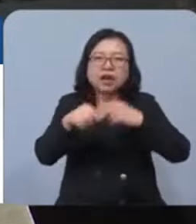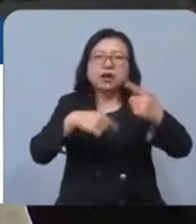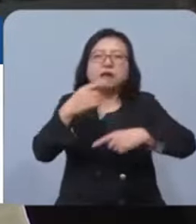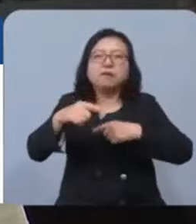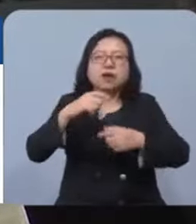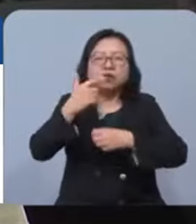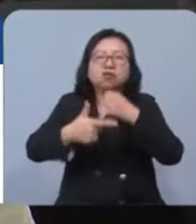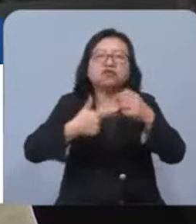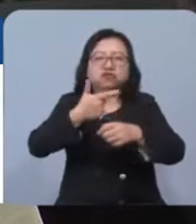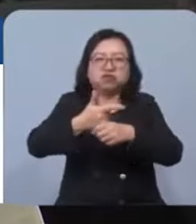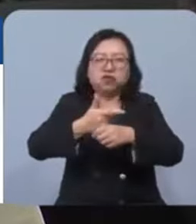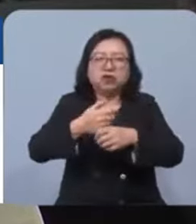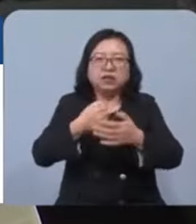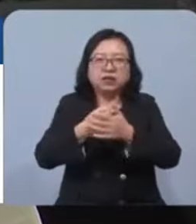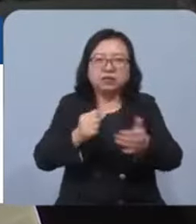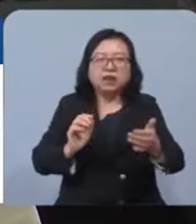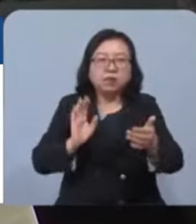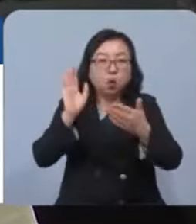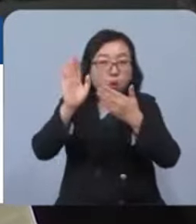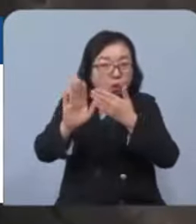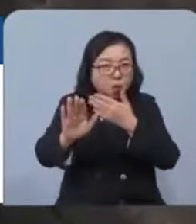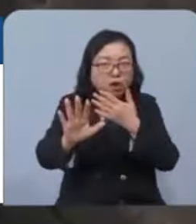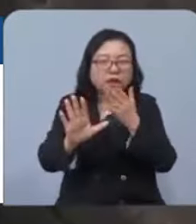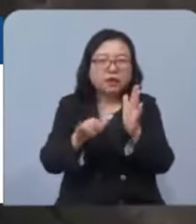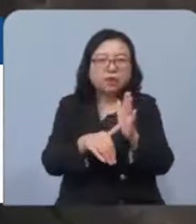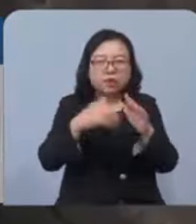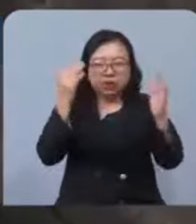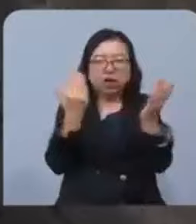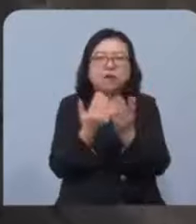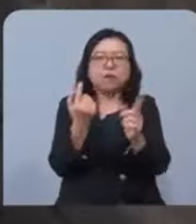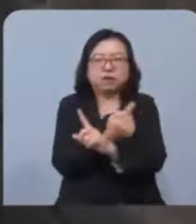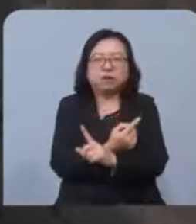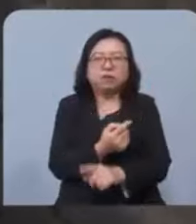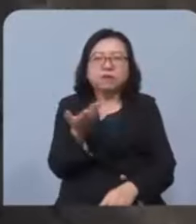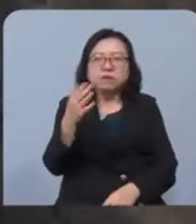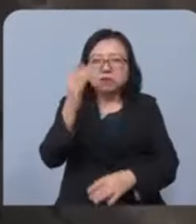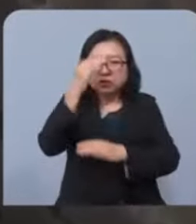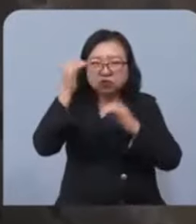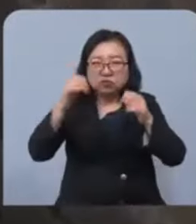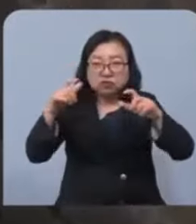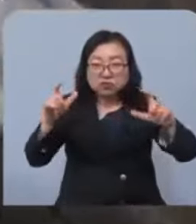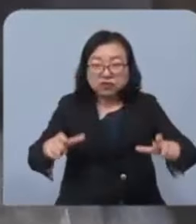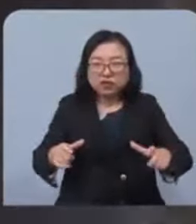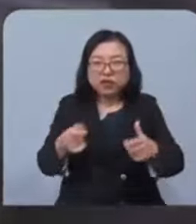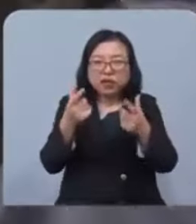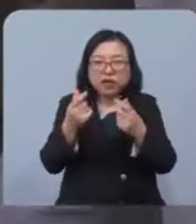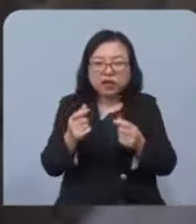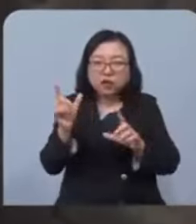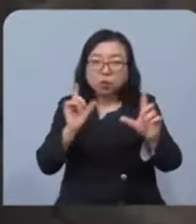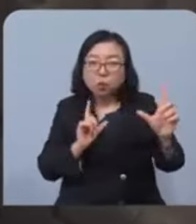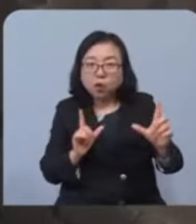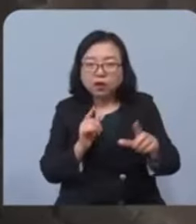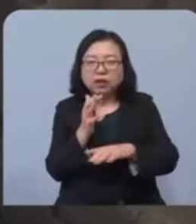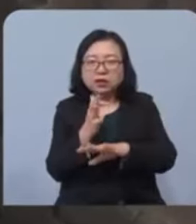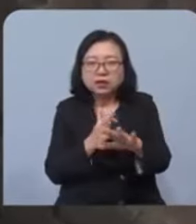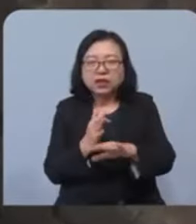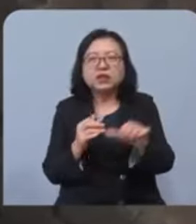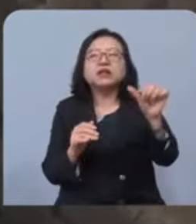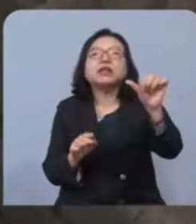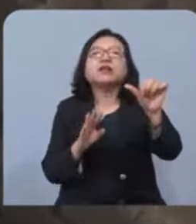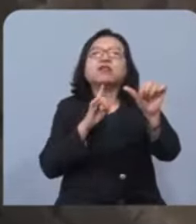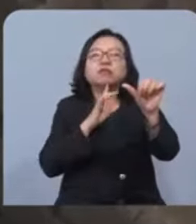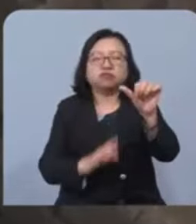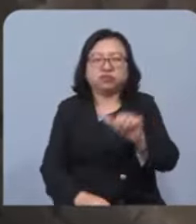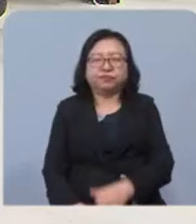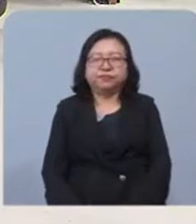아마 다 이렇게 저상차로 도입시킬 겁니다. 하지만 충북에는 이런 저상차 형태의 청소차가 겨우